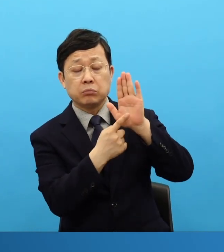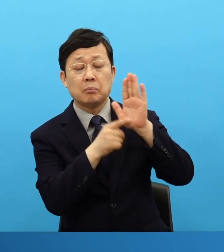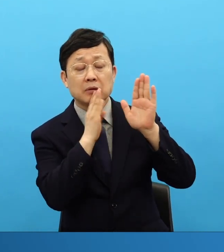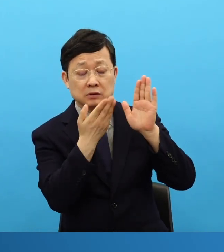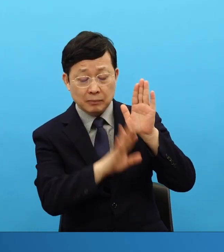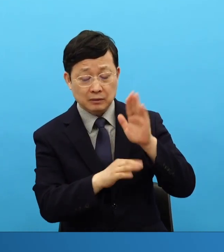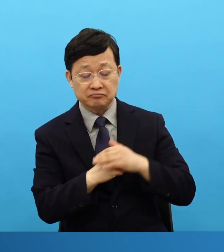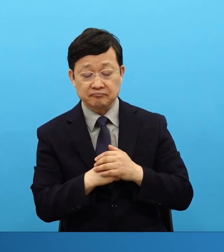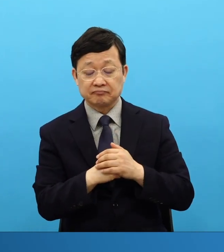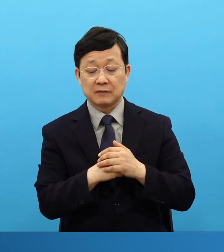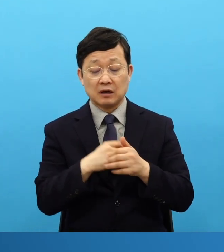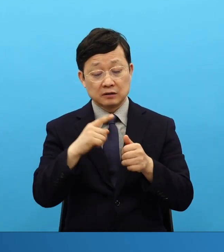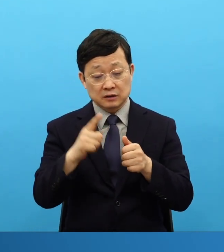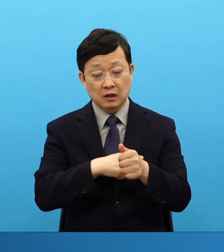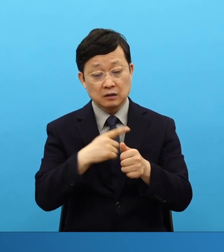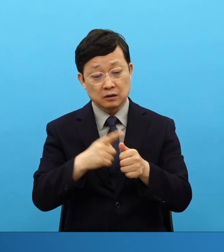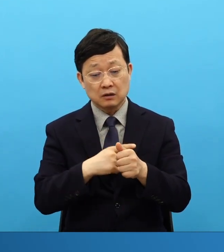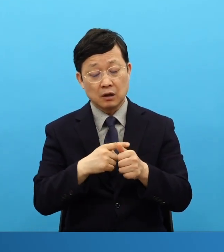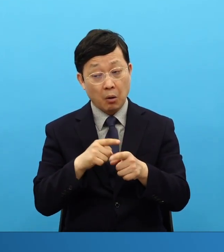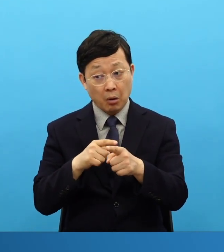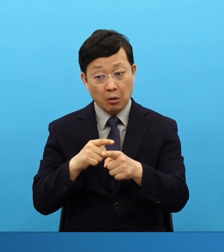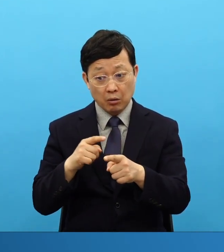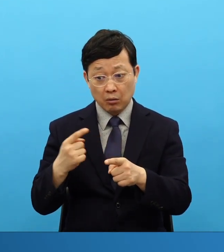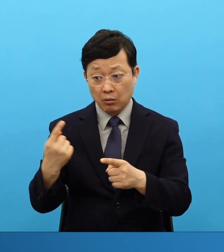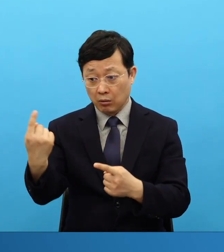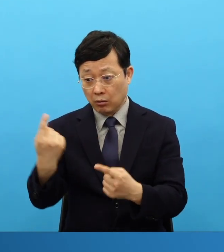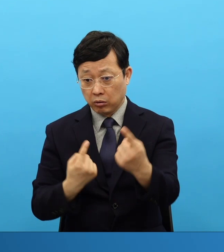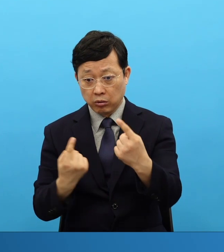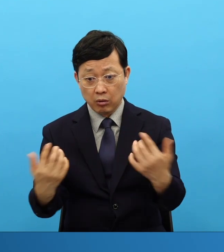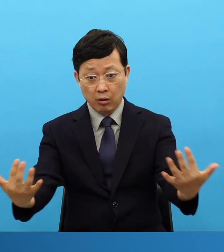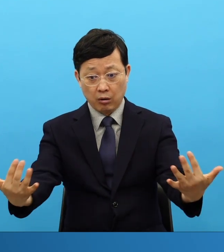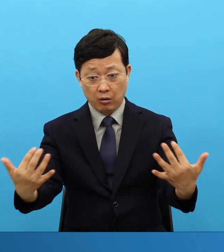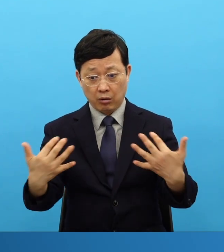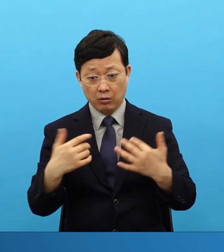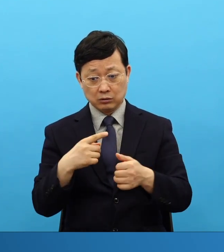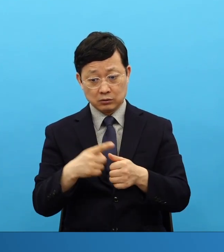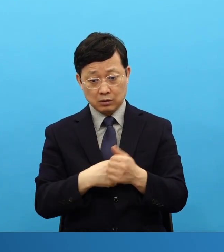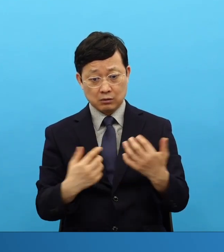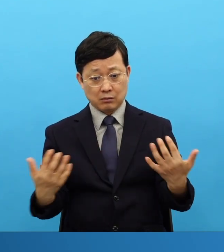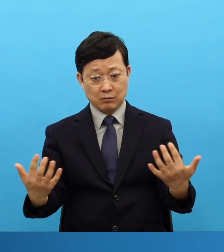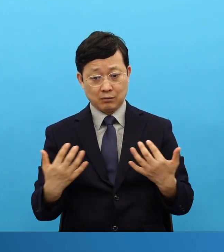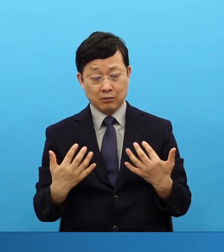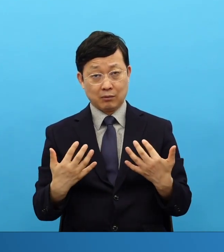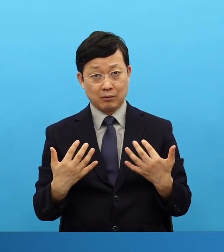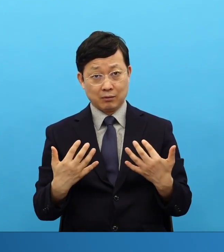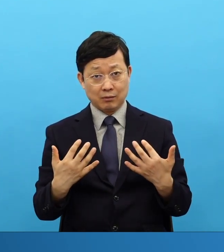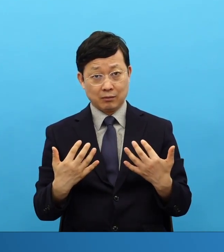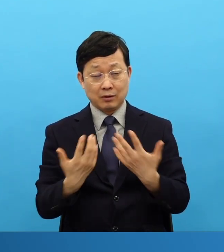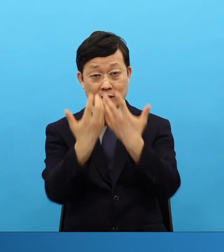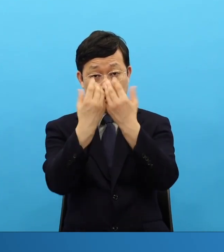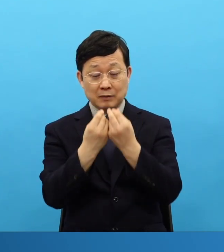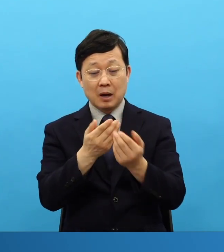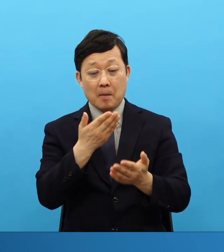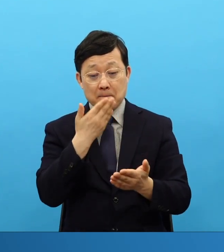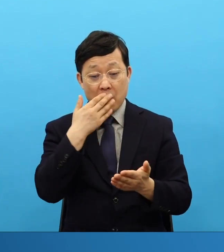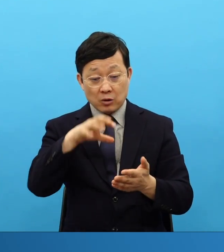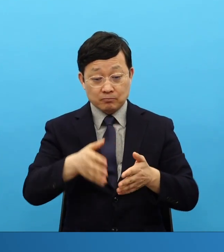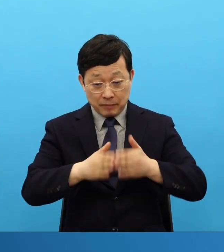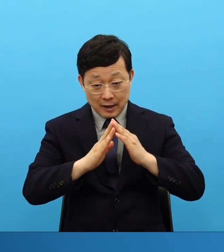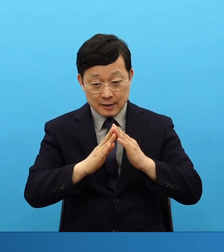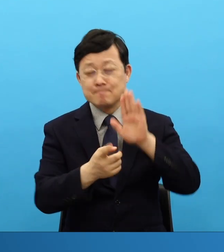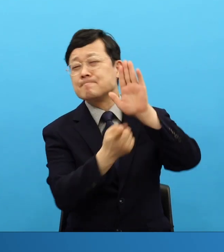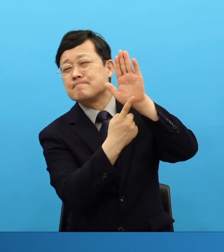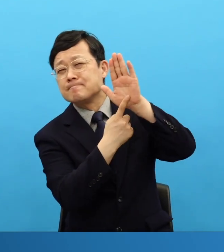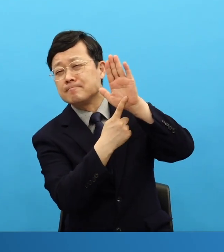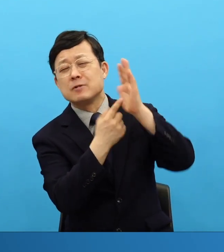오도록 만들어. I'm not saying don't go and advertise your business, but make it to the point where they come and to visit you. 식당 선전 필요합니다. Of course, we need to